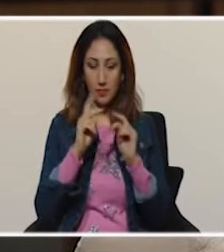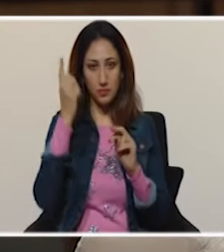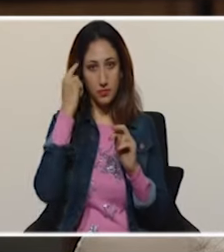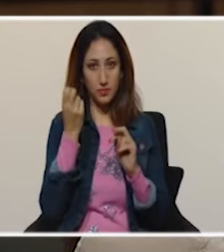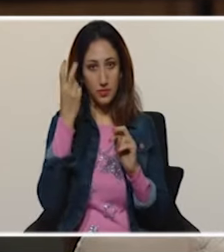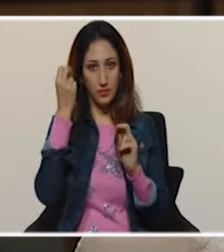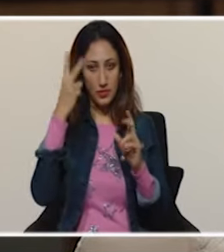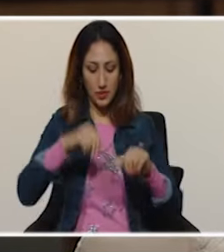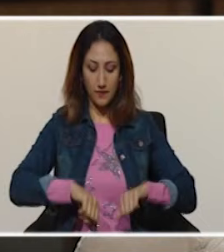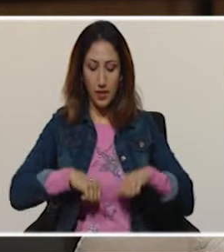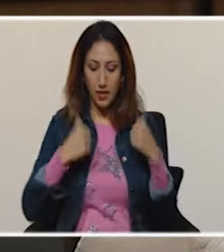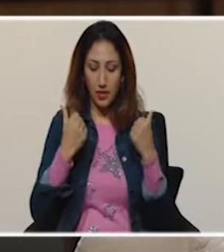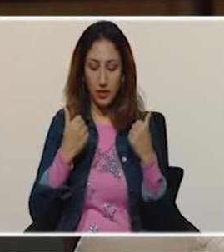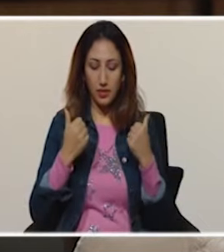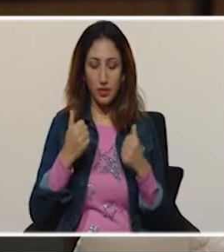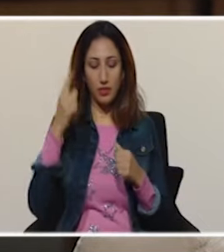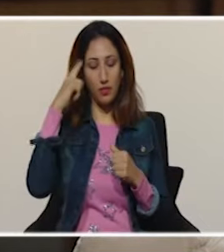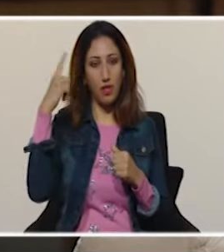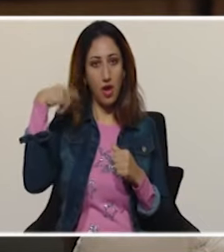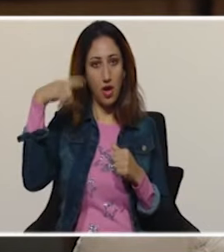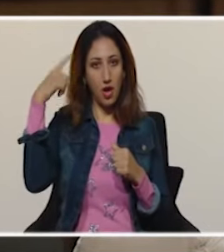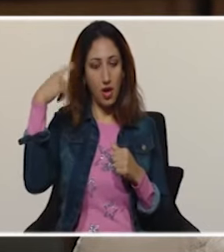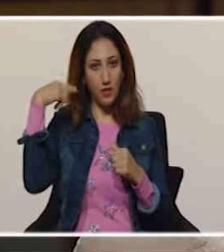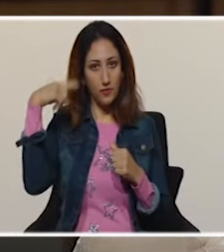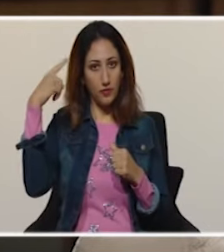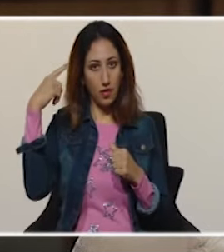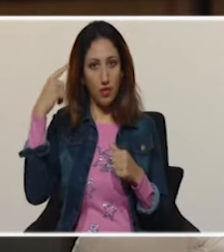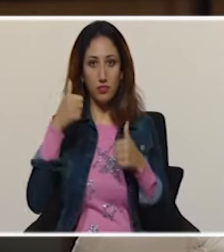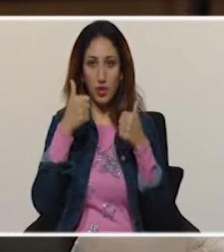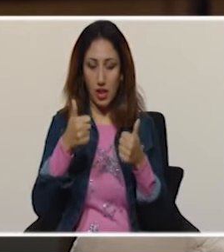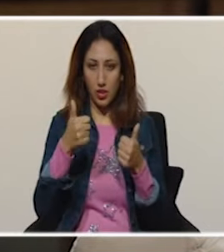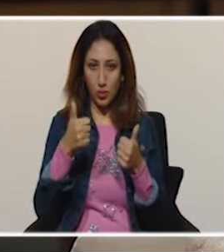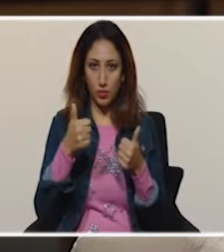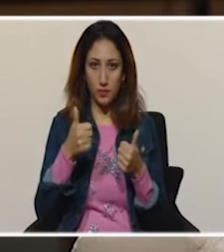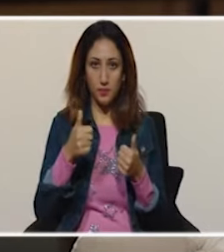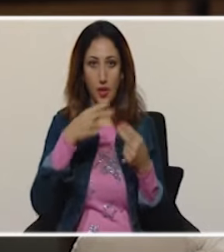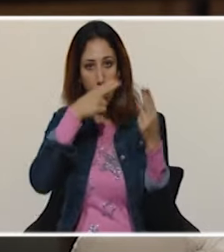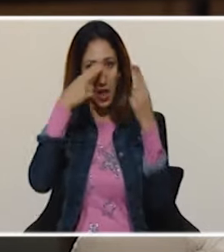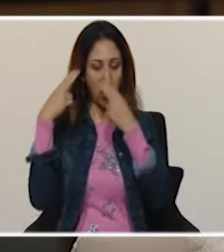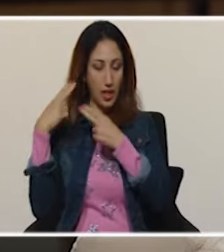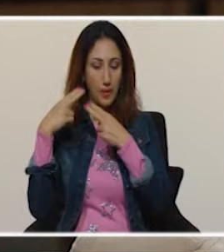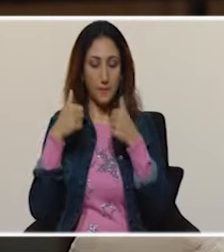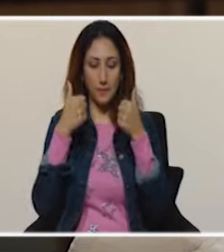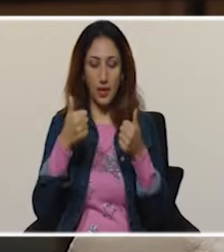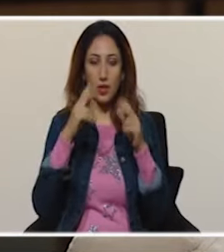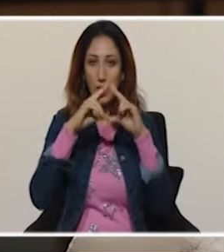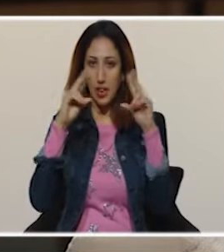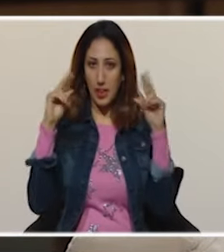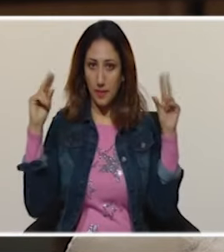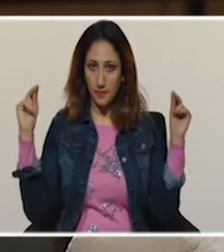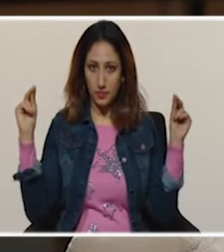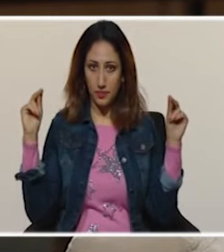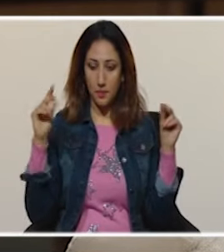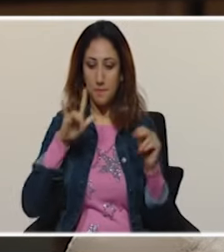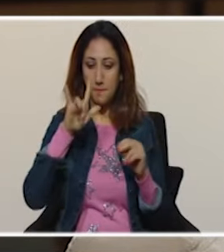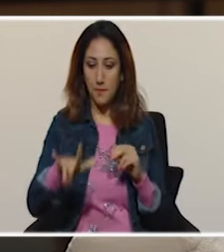ايقاعها سريع قوي، افكارها جميله، احلامها لا تنتهي، رغم انها لبنانيه الا انها بتعشق